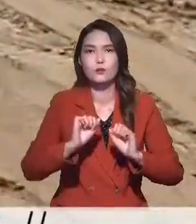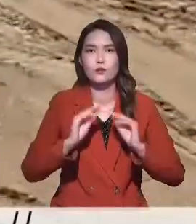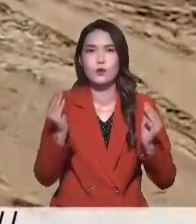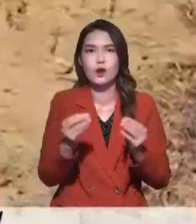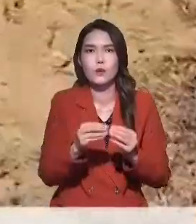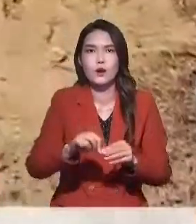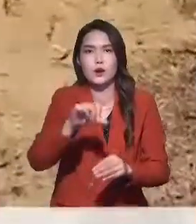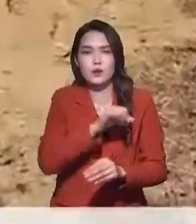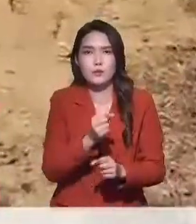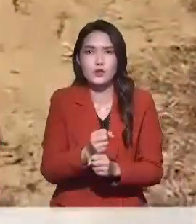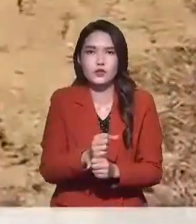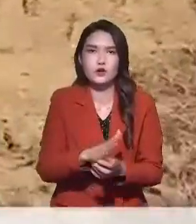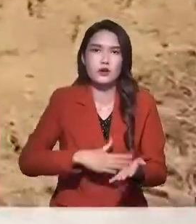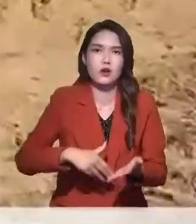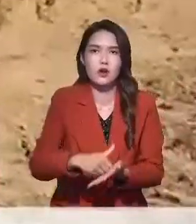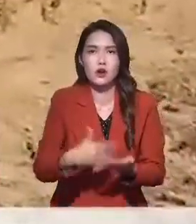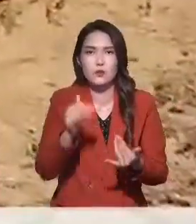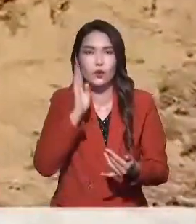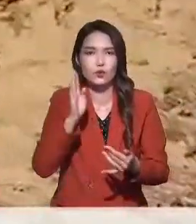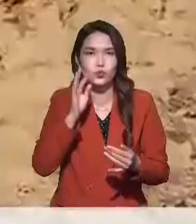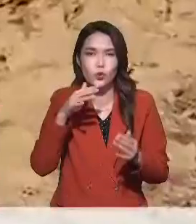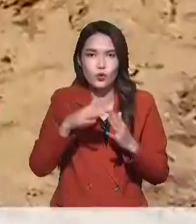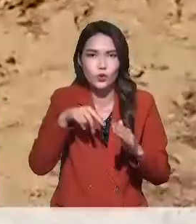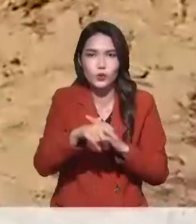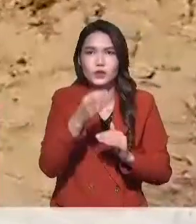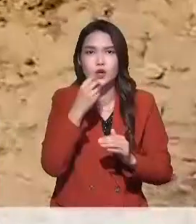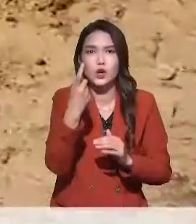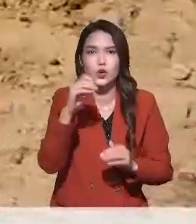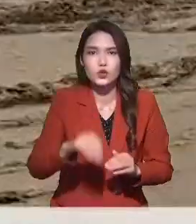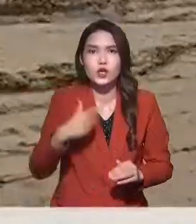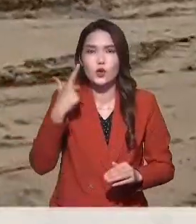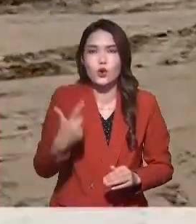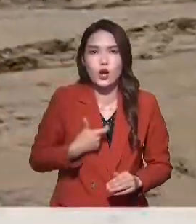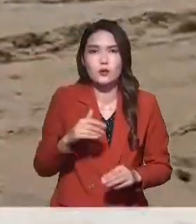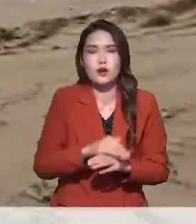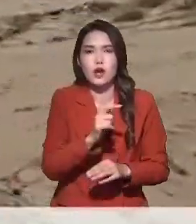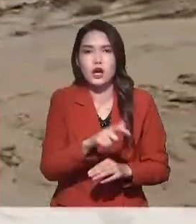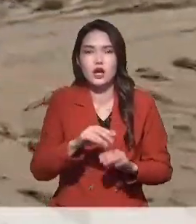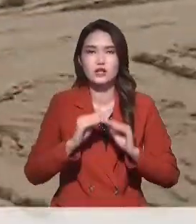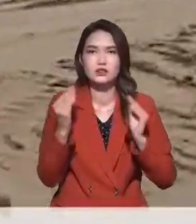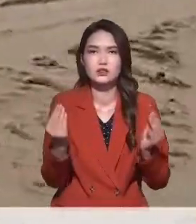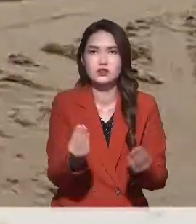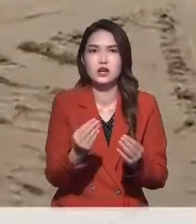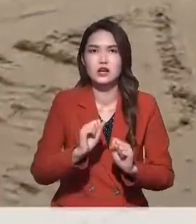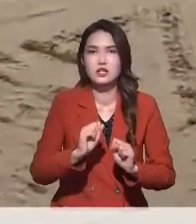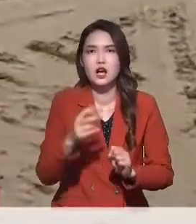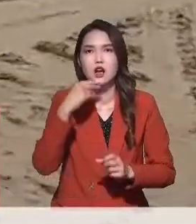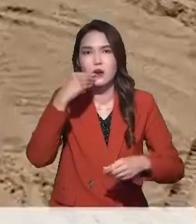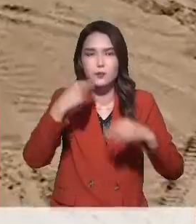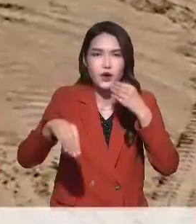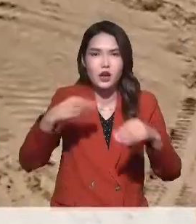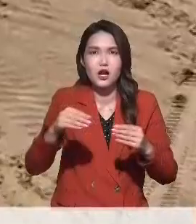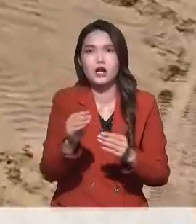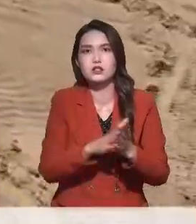кетті. Әзірге үйлерге су кірмеген, 100-ге жуық әскери мен ерікті бөгеттерді нығайтып жатыр. Азық-түлік пен